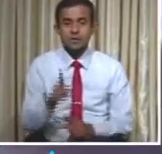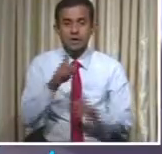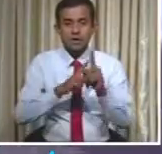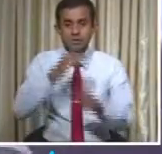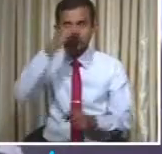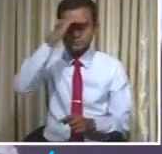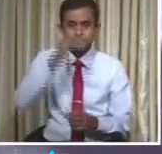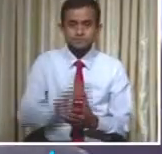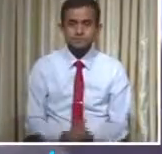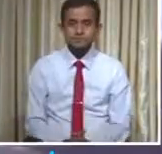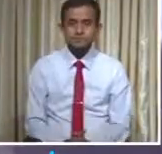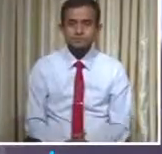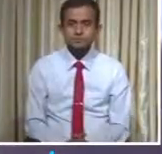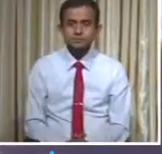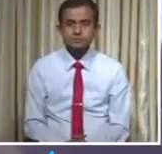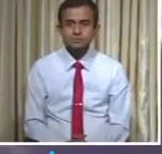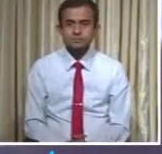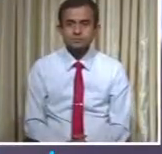කතානායකතුමනි